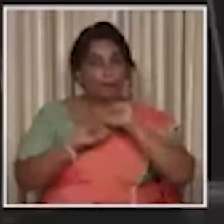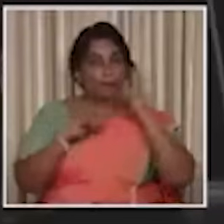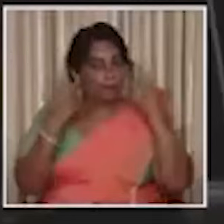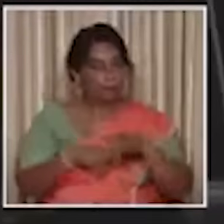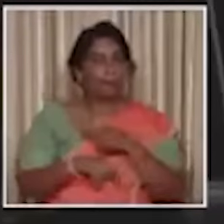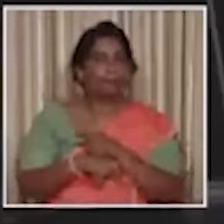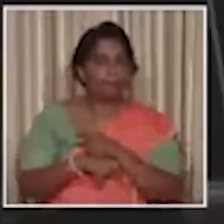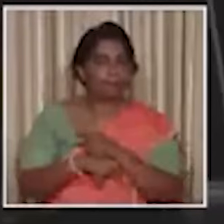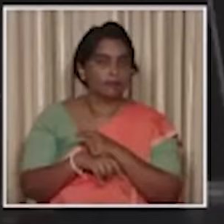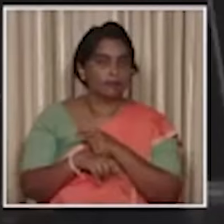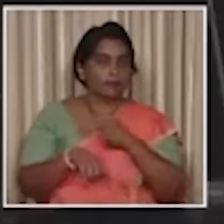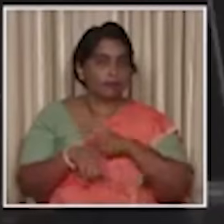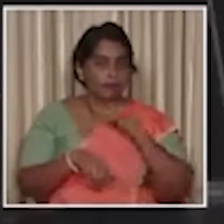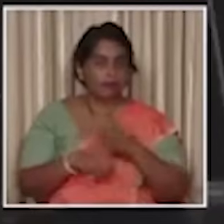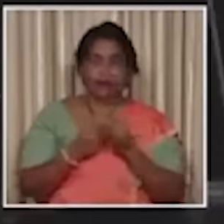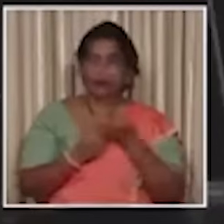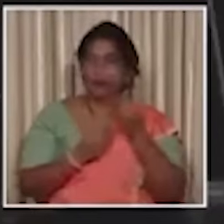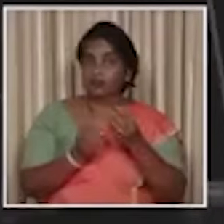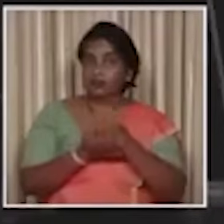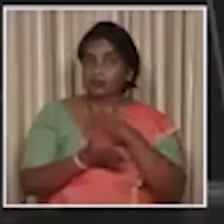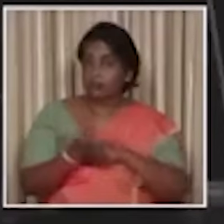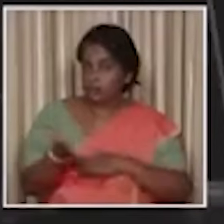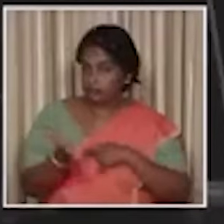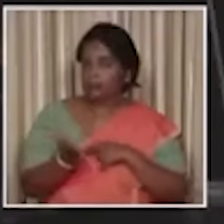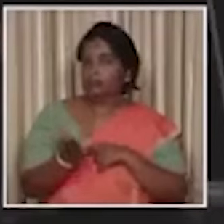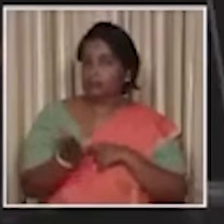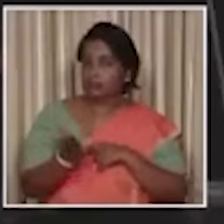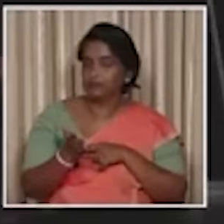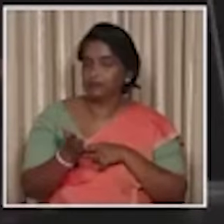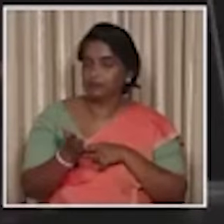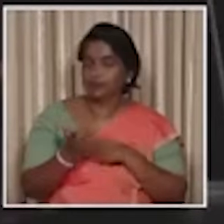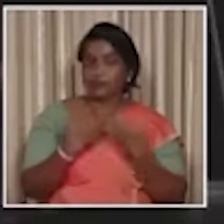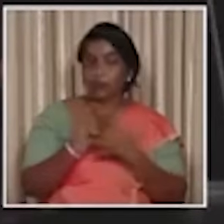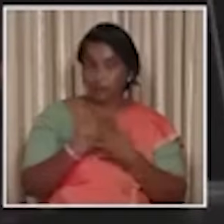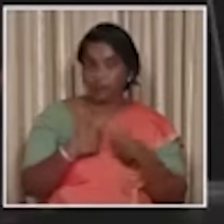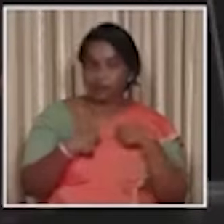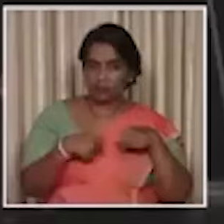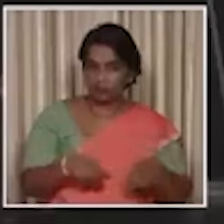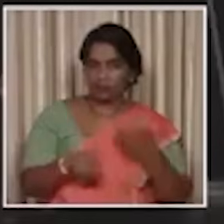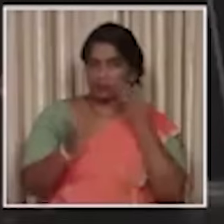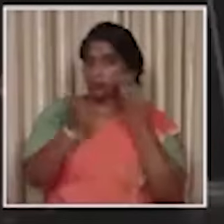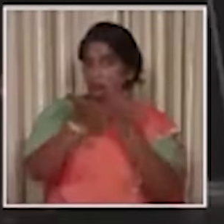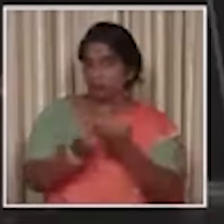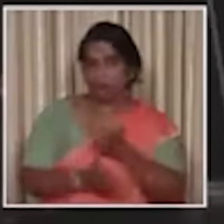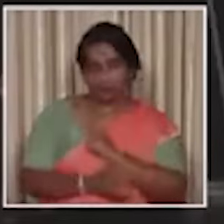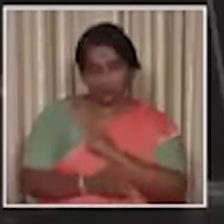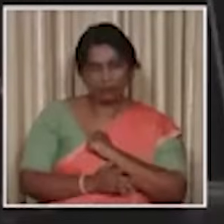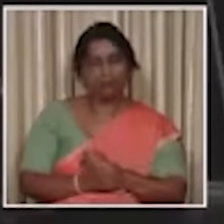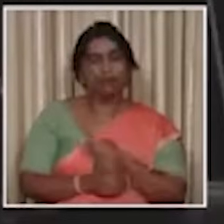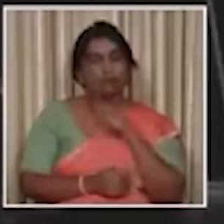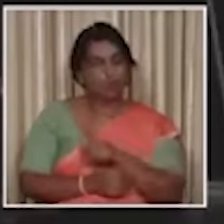கையளிக்கப்பட்ட மகஜரை பிரதியை நான் சபாபீடத்திற்கு சமர்ப்பிக்கின்றேன். இவ்வாறானதொரு சூழலில் தமது பிள்ளைகளின் கல்லறைகள்